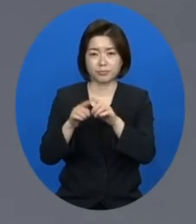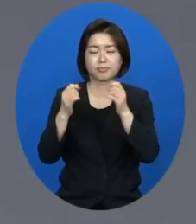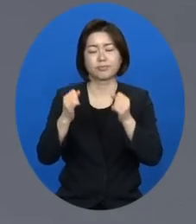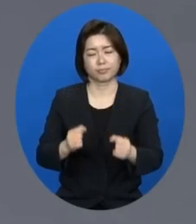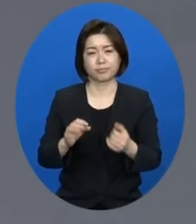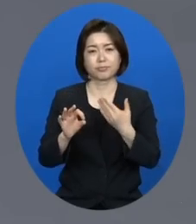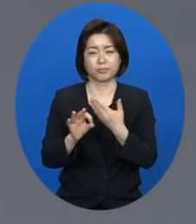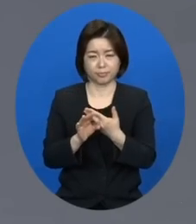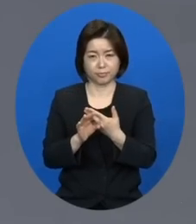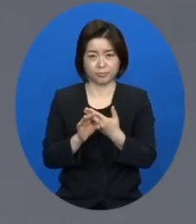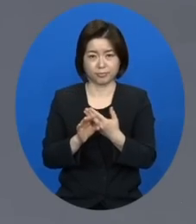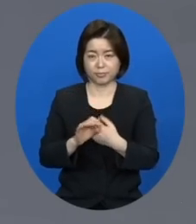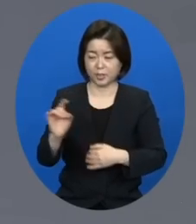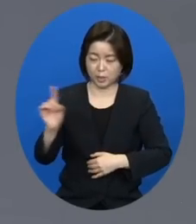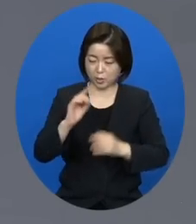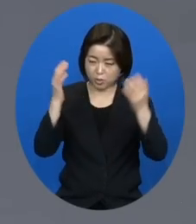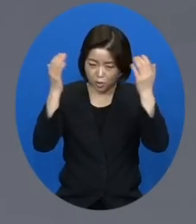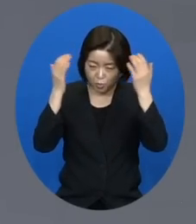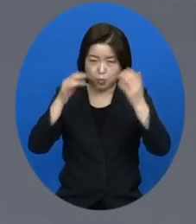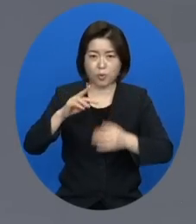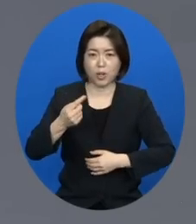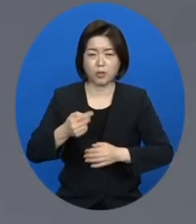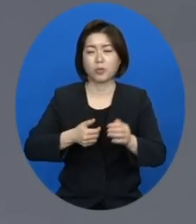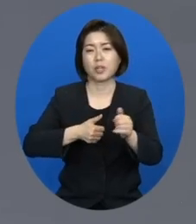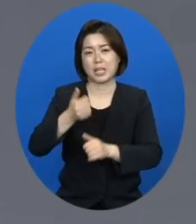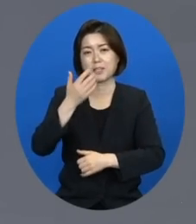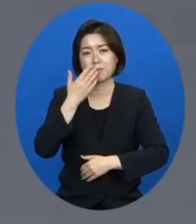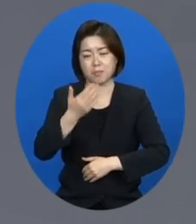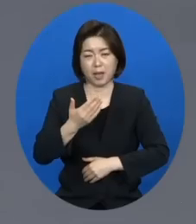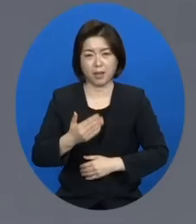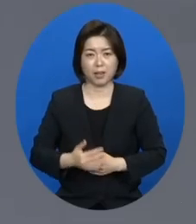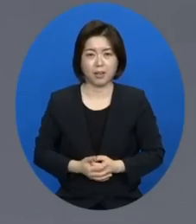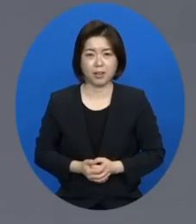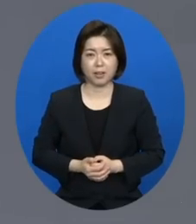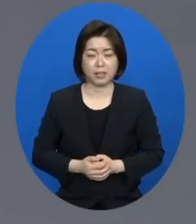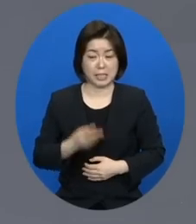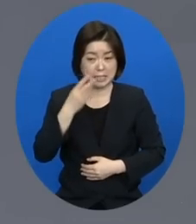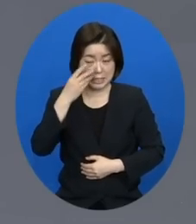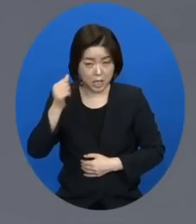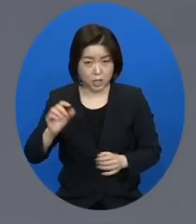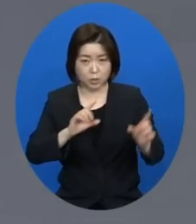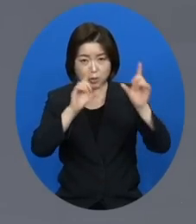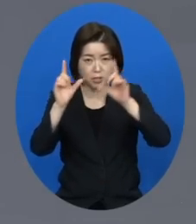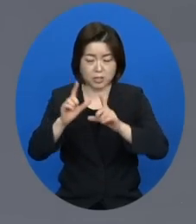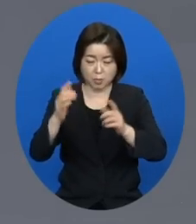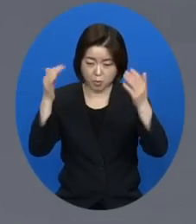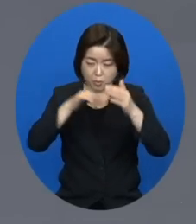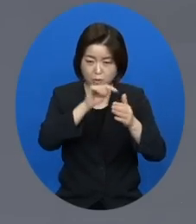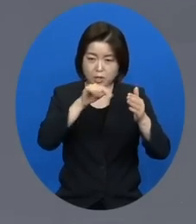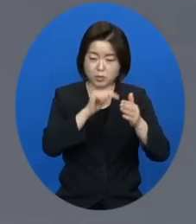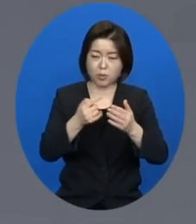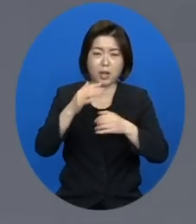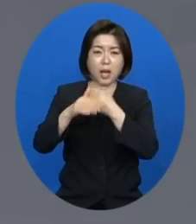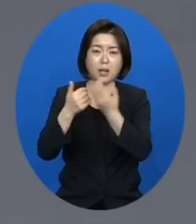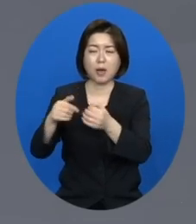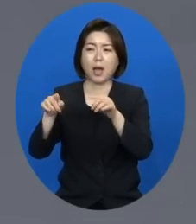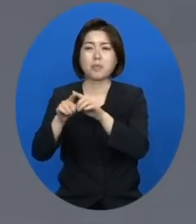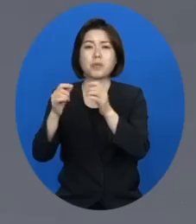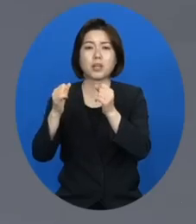하신다면 어떤 고난도 이겨낼 수가 있는 거예요. 형통의 삶은 고난 중에도 하나님이 함께 하시는